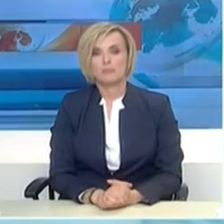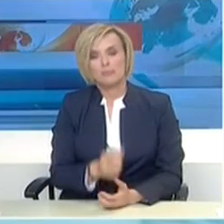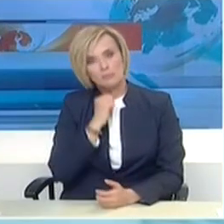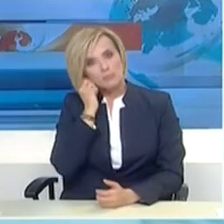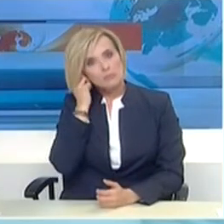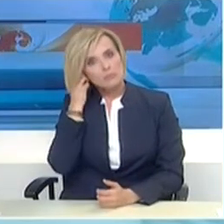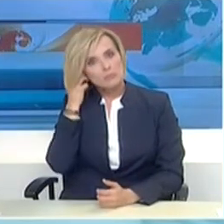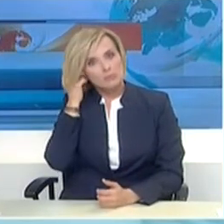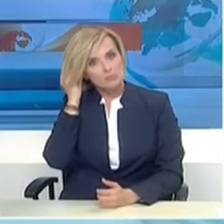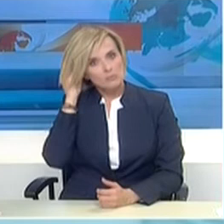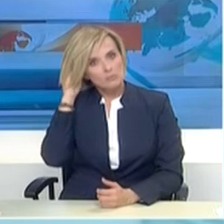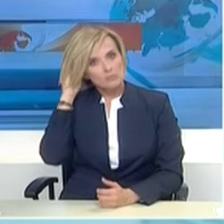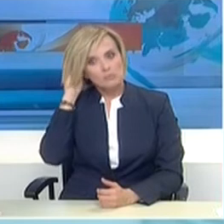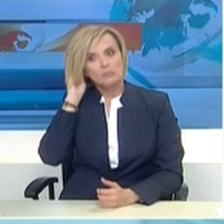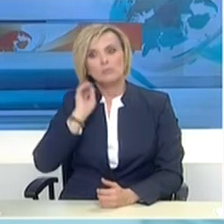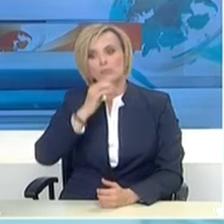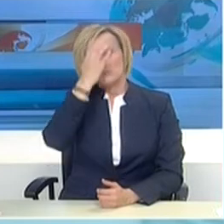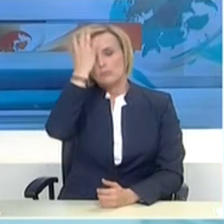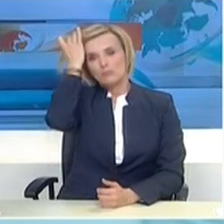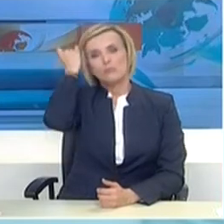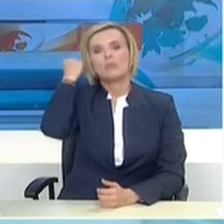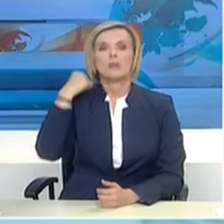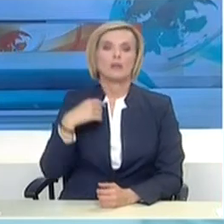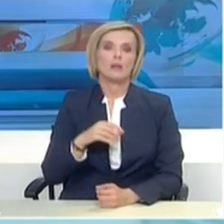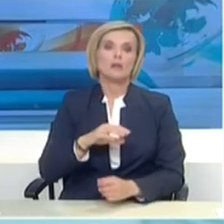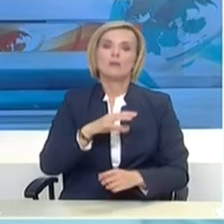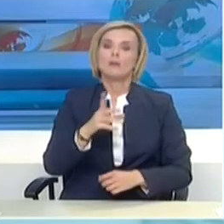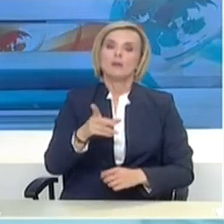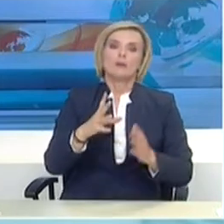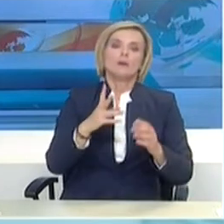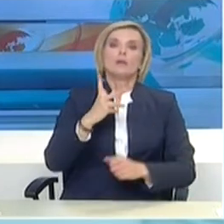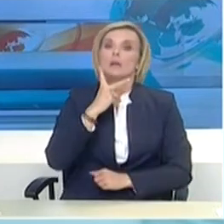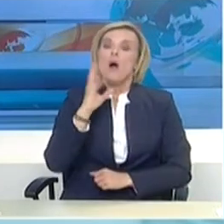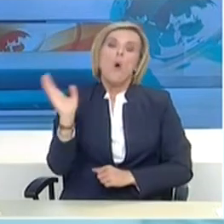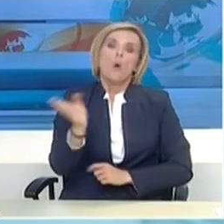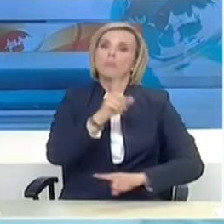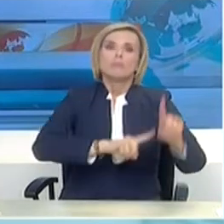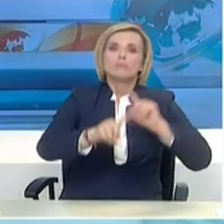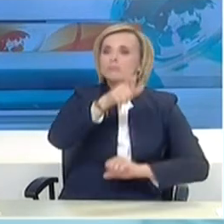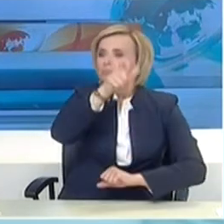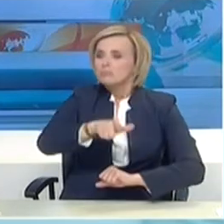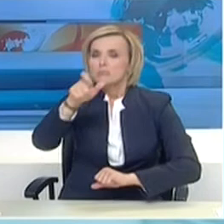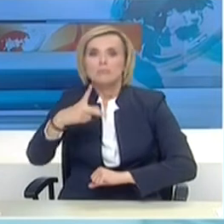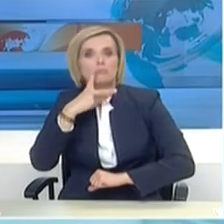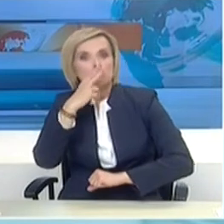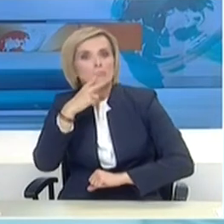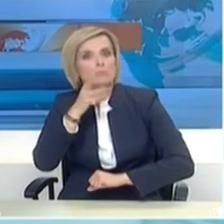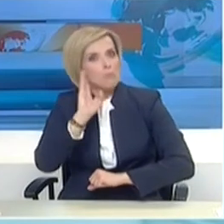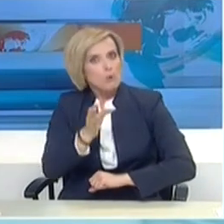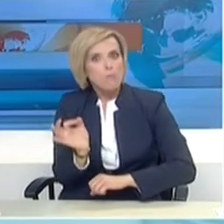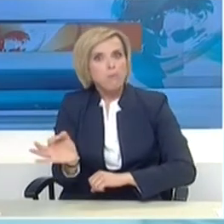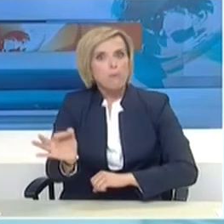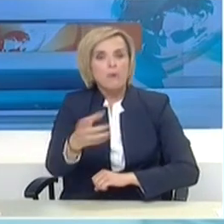Σχετικά με το αν το κάπνισμα μπορεί να έχει ρόλο στην αυξημένη προσβολή από τον ιό, δειλά-δειλά κάποια πειραματικά δεδομένα που αφορούν